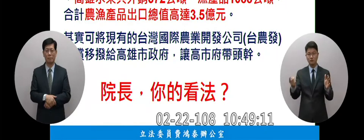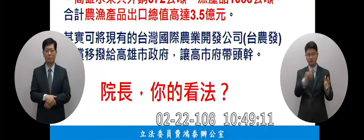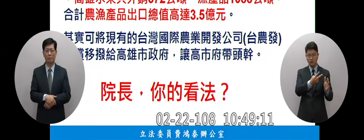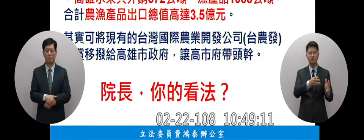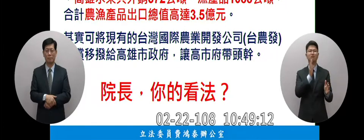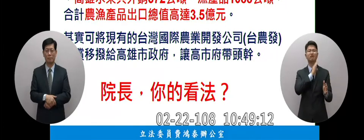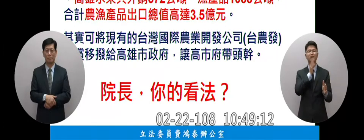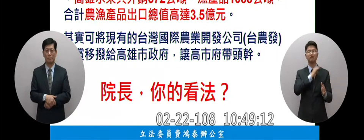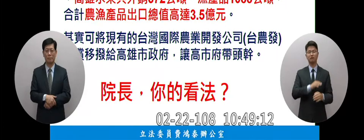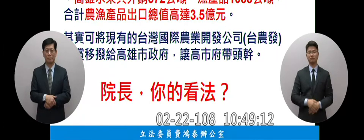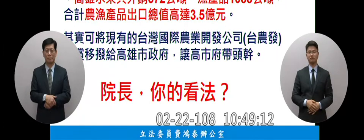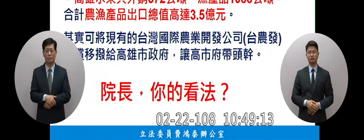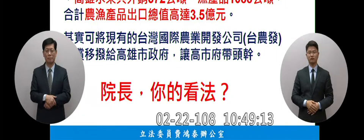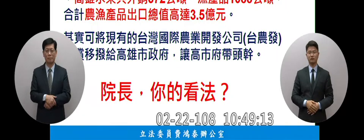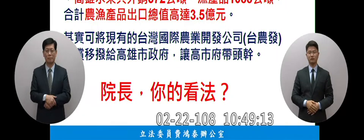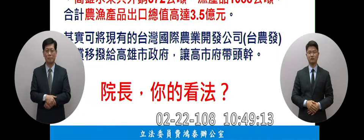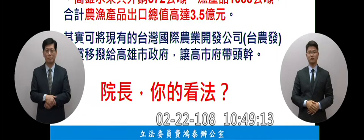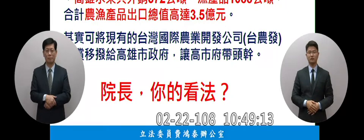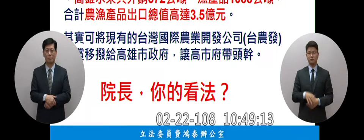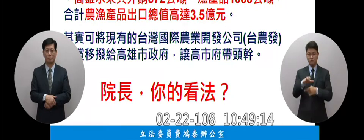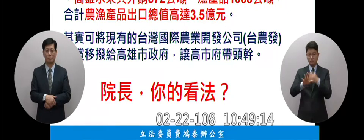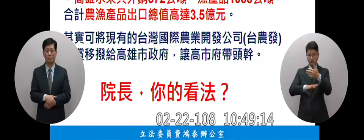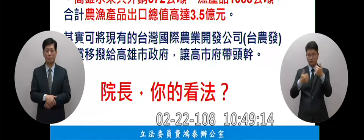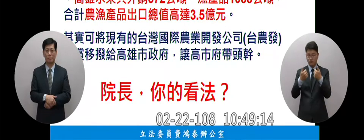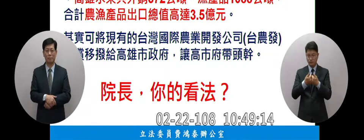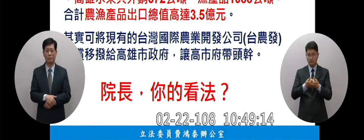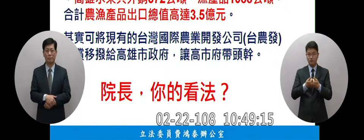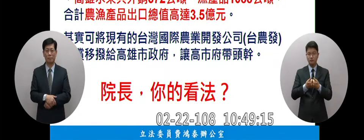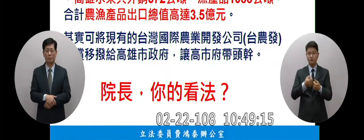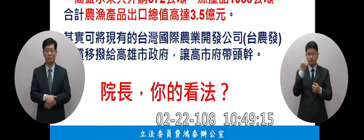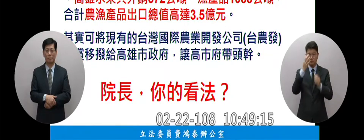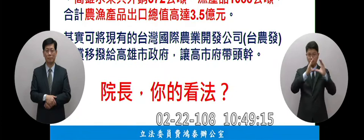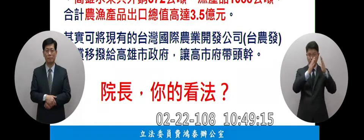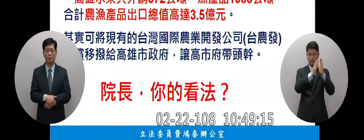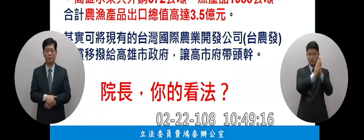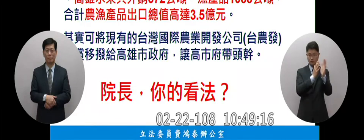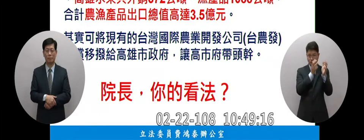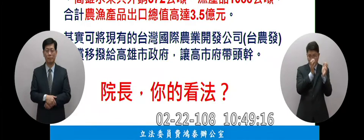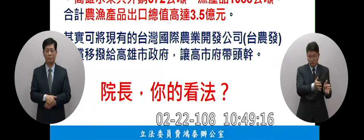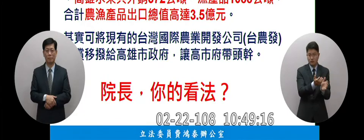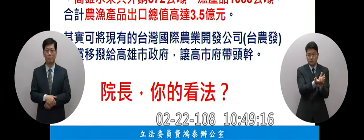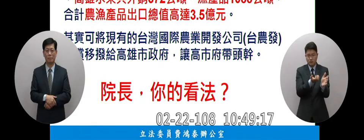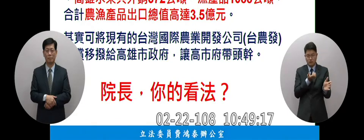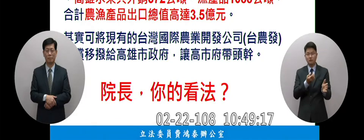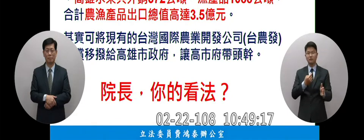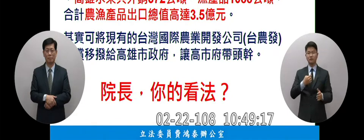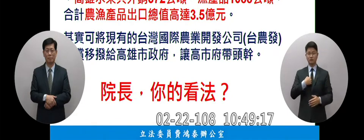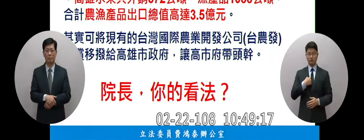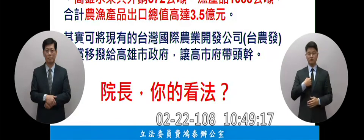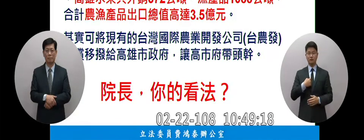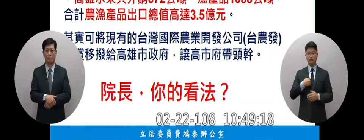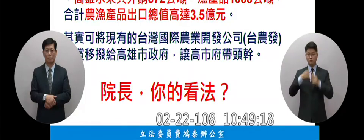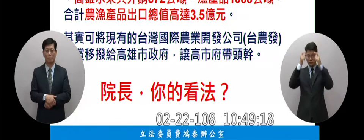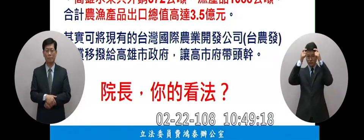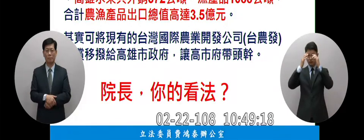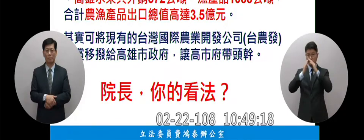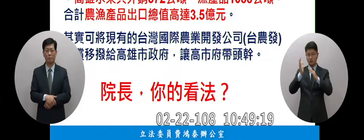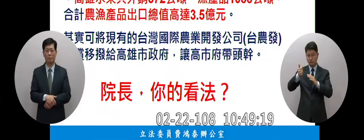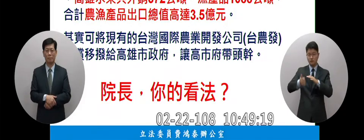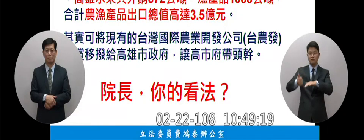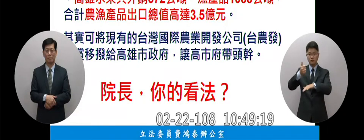在农委会新的国家队成型前，高雄队啊，他当市长啊，还不到两个